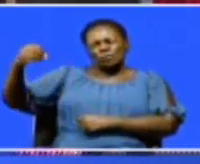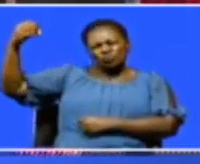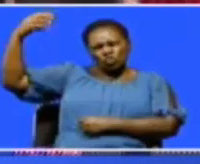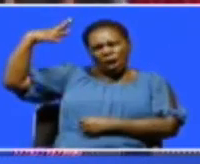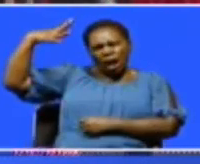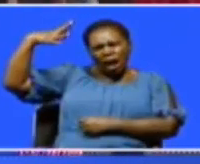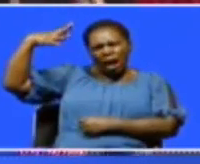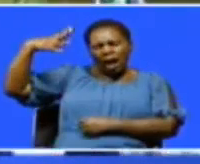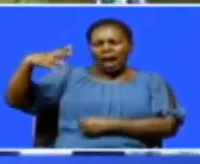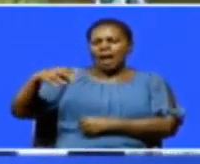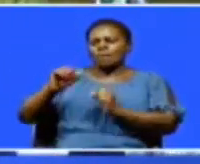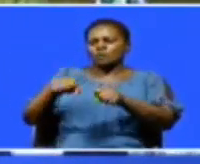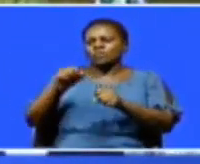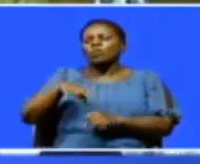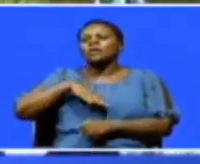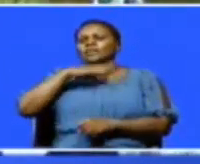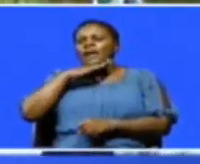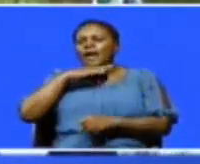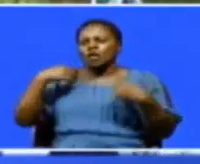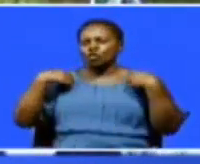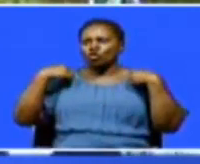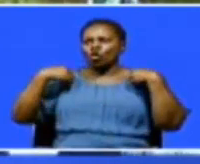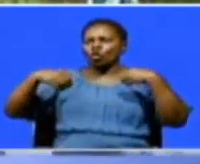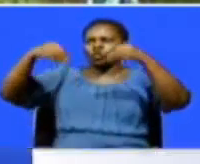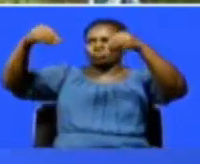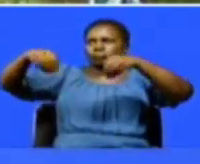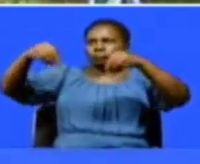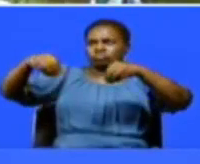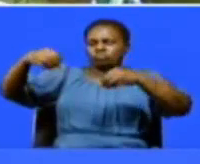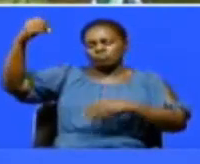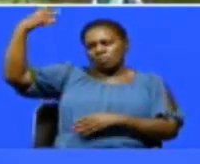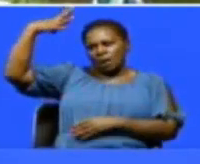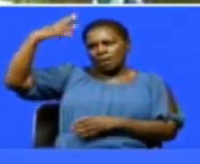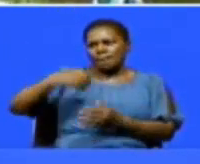nguo inaisha. Tutaweka tu nguo tuanike kwa jua, iishe ndio tuuze.